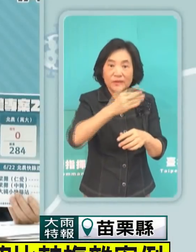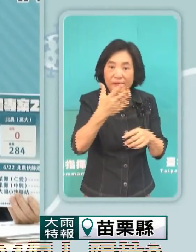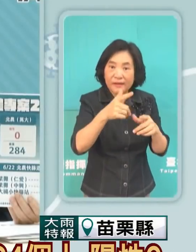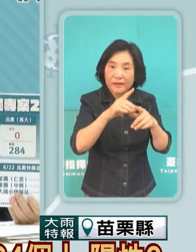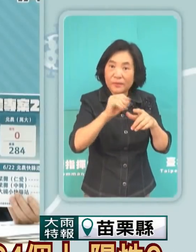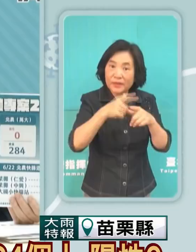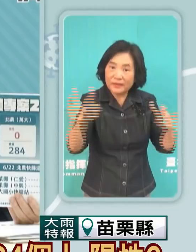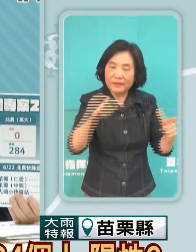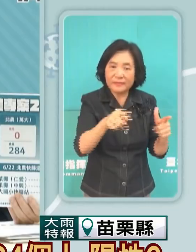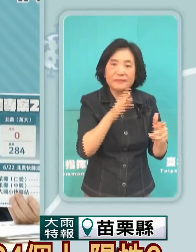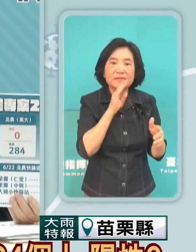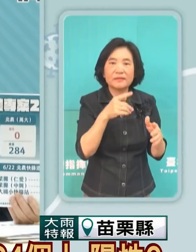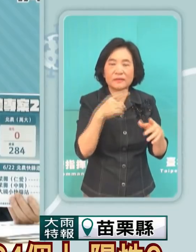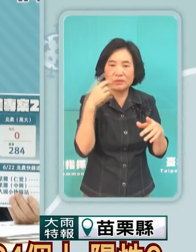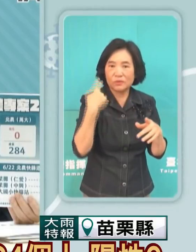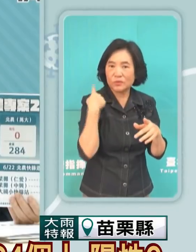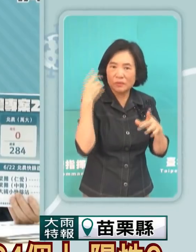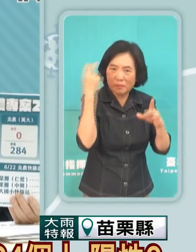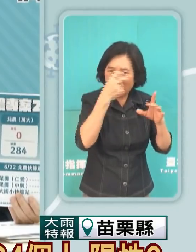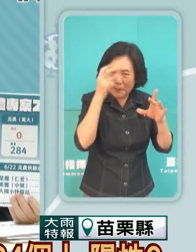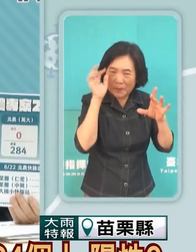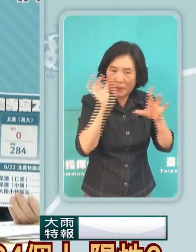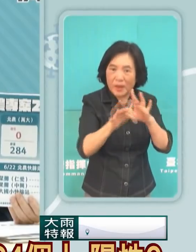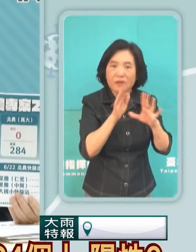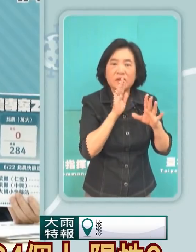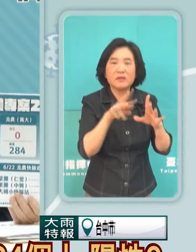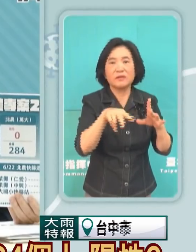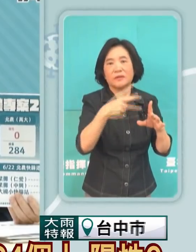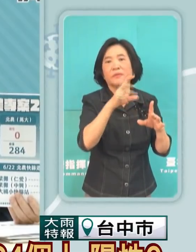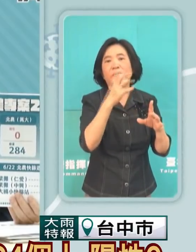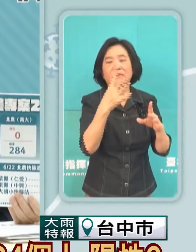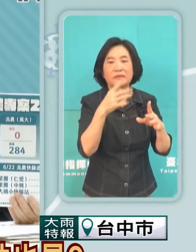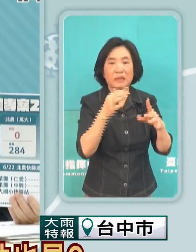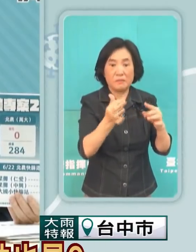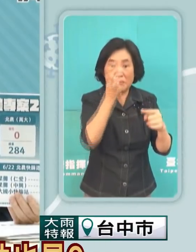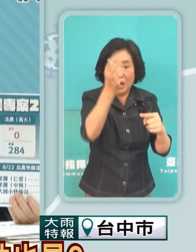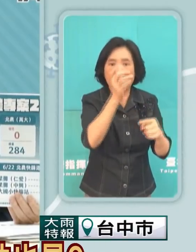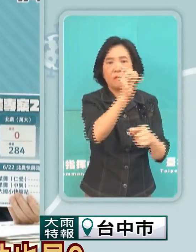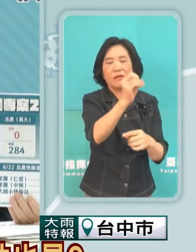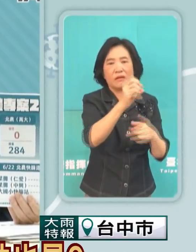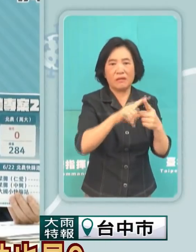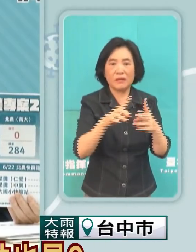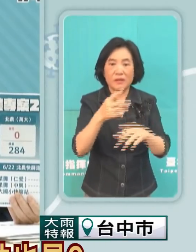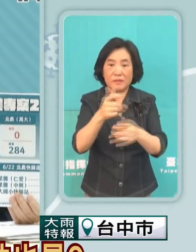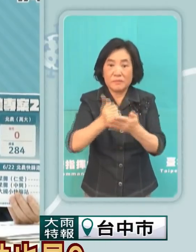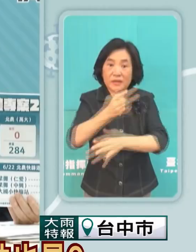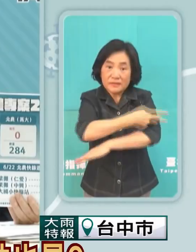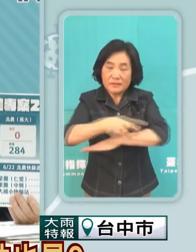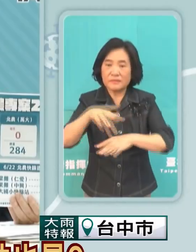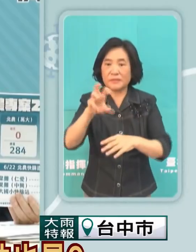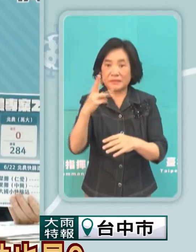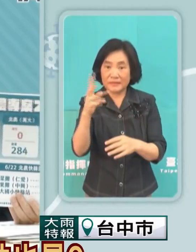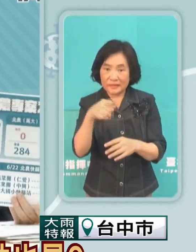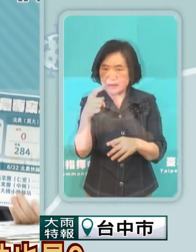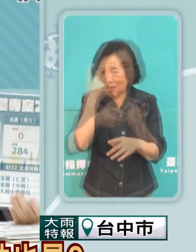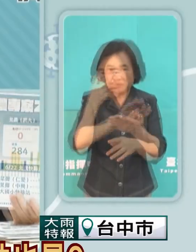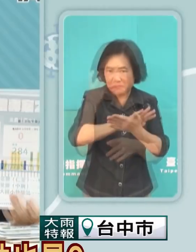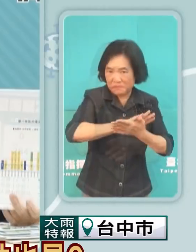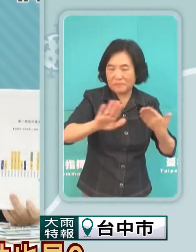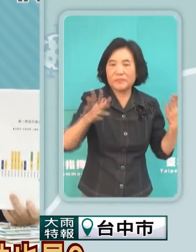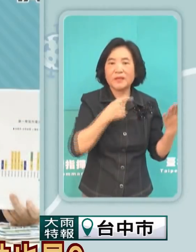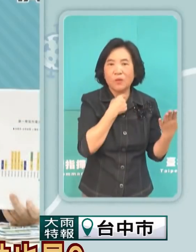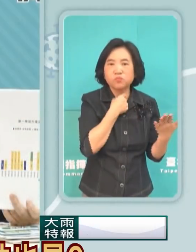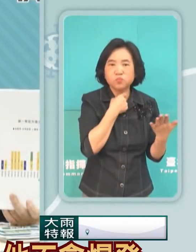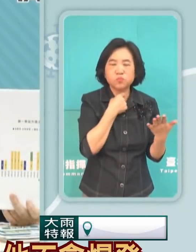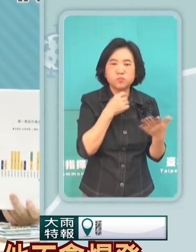场昨天快筛284个人啊，阳性零，滨江快筛83个阳性也是零，